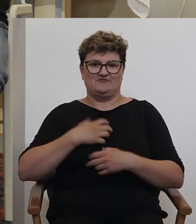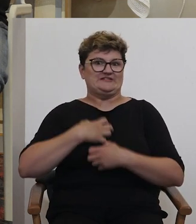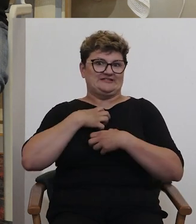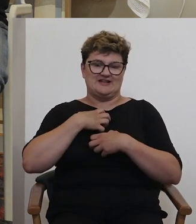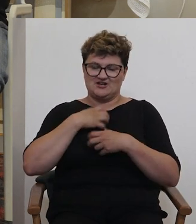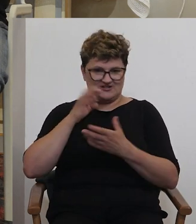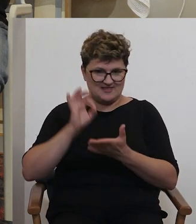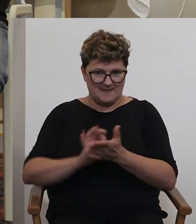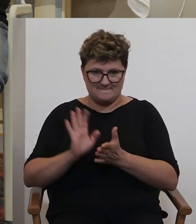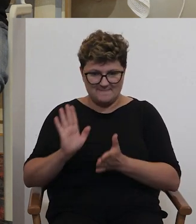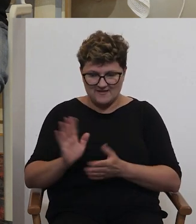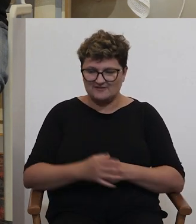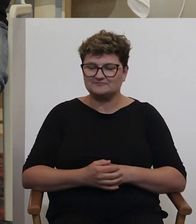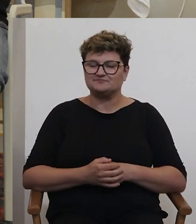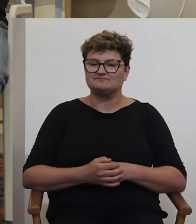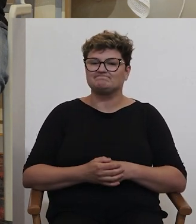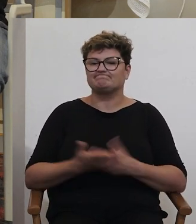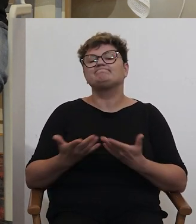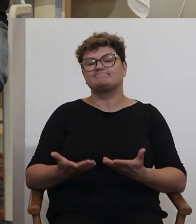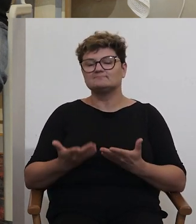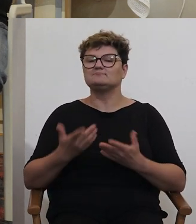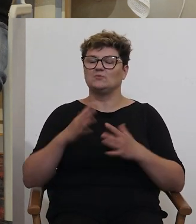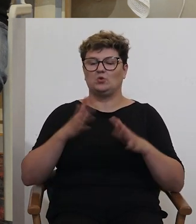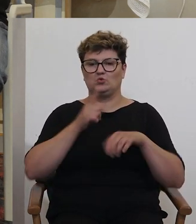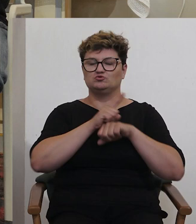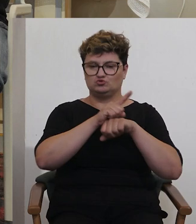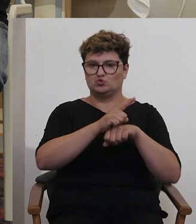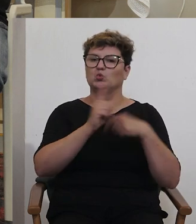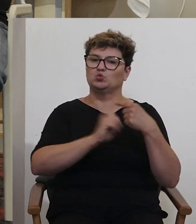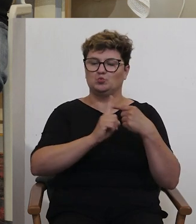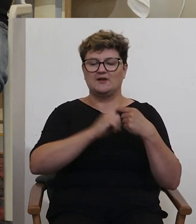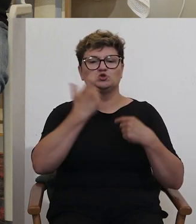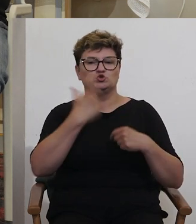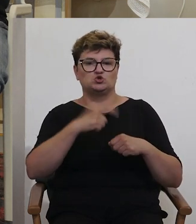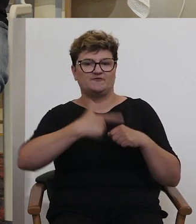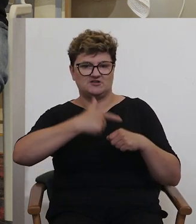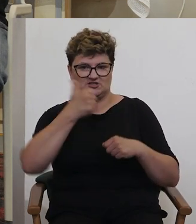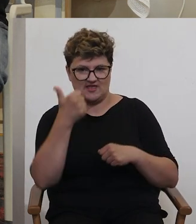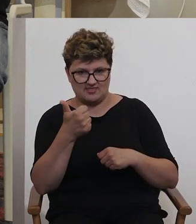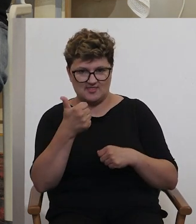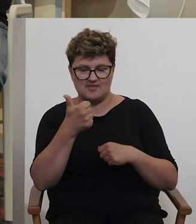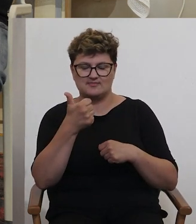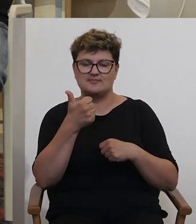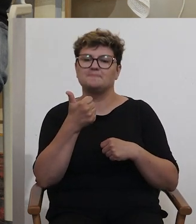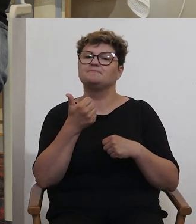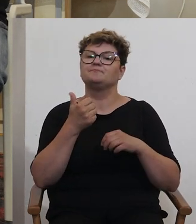wystraszyli, można powiedzieć. Proszę Państwa, mowa o czołgu numer 121,